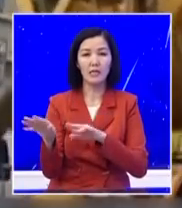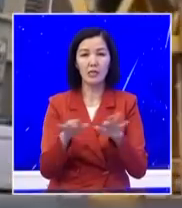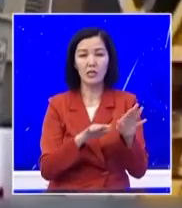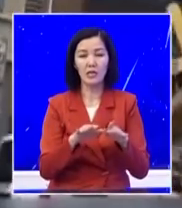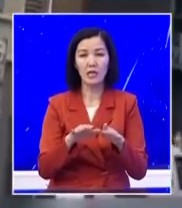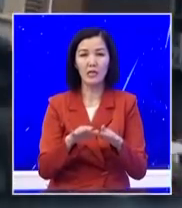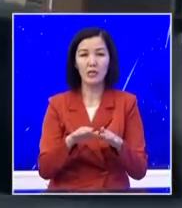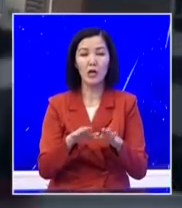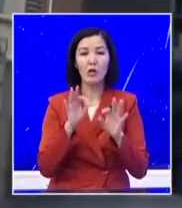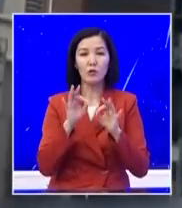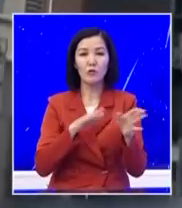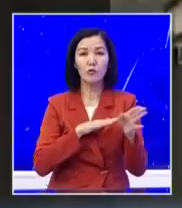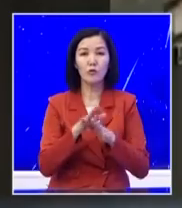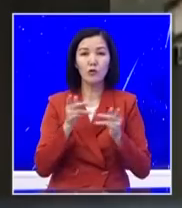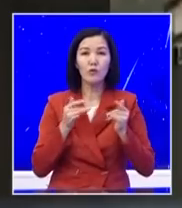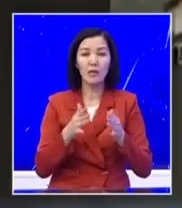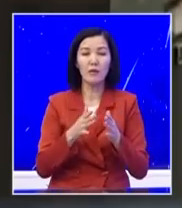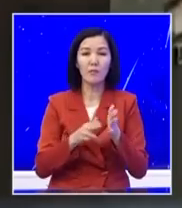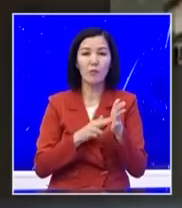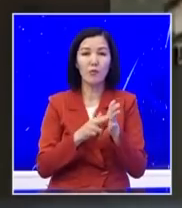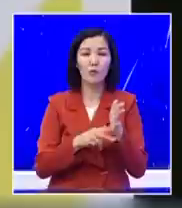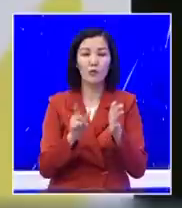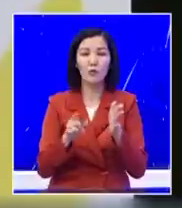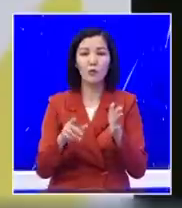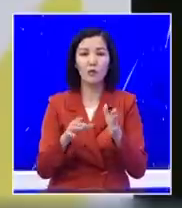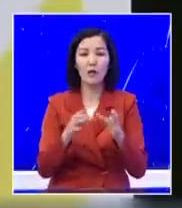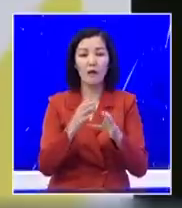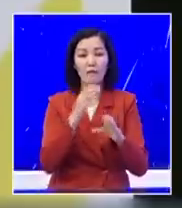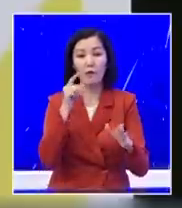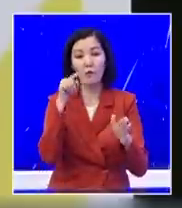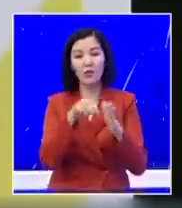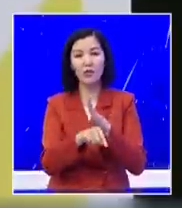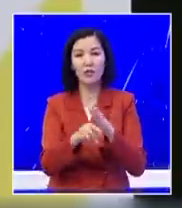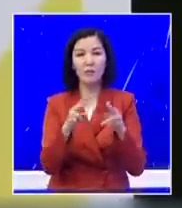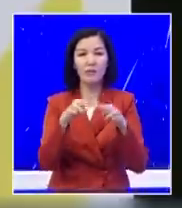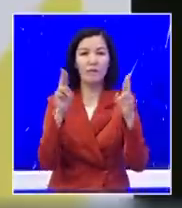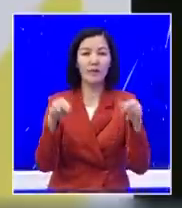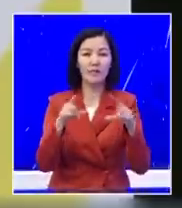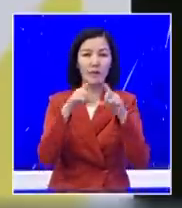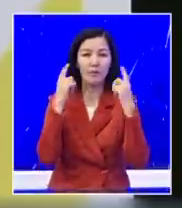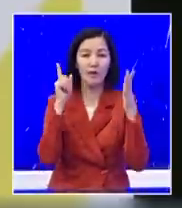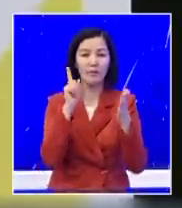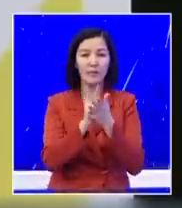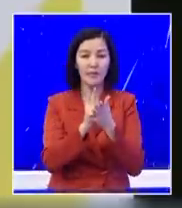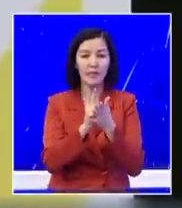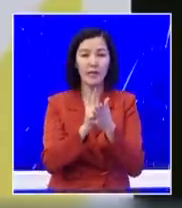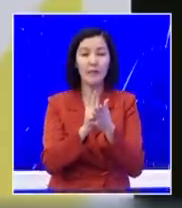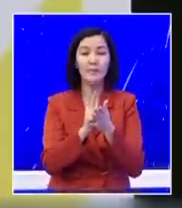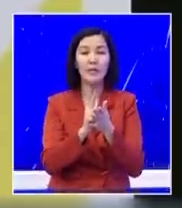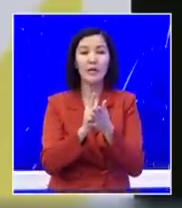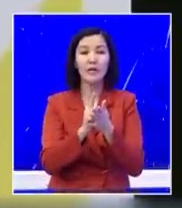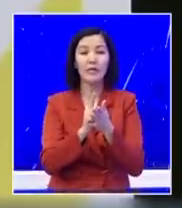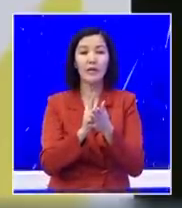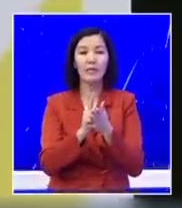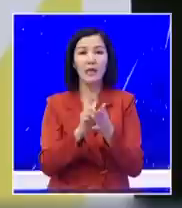бұлжытпай орындауды талап етеді. Тіпті пойыз жолаушылары тек вагон ішінде ғана емес, вокзалда да бетперде тағуға міндетті. Айта кетейік,